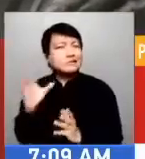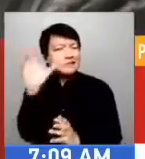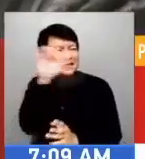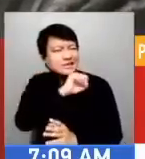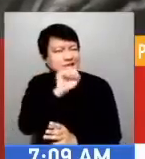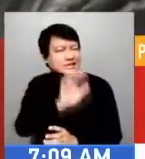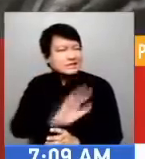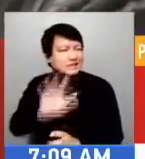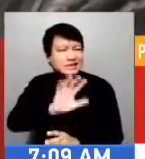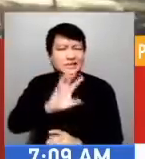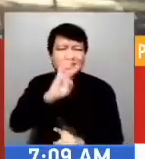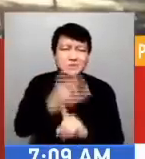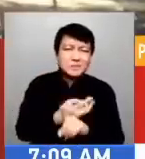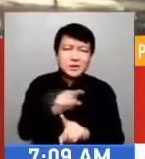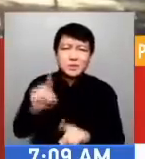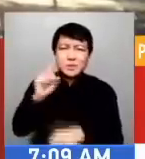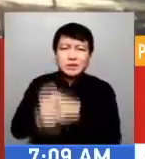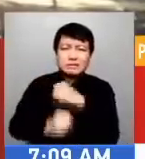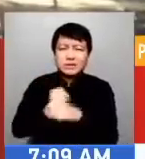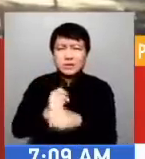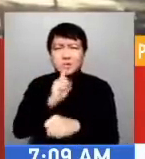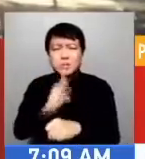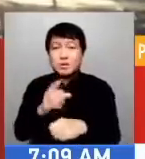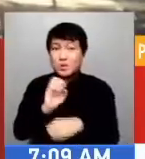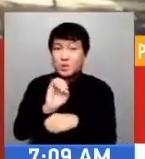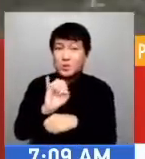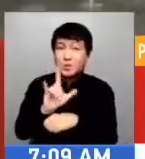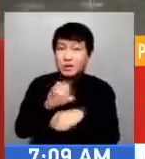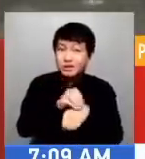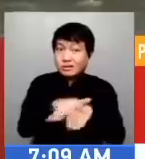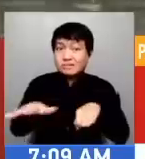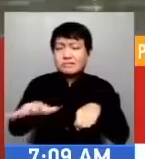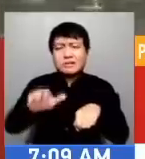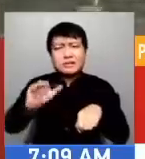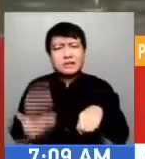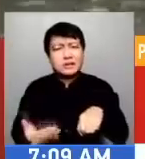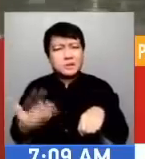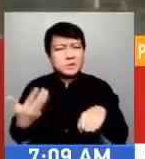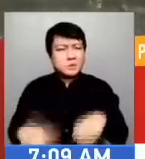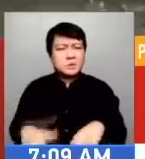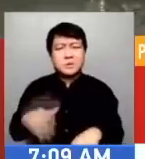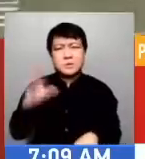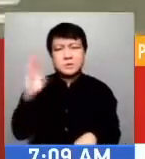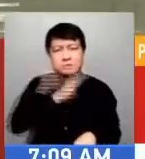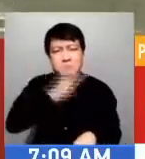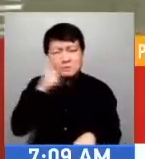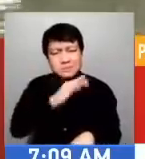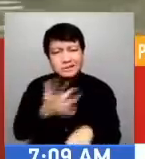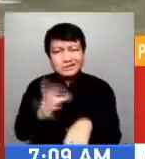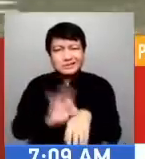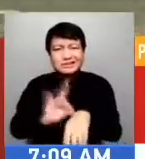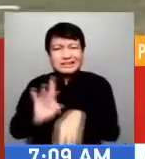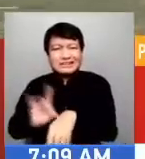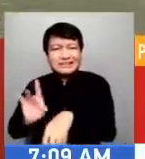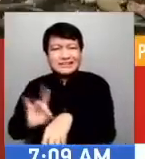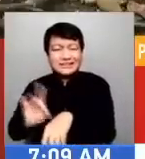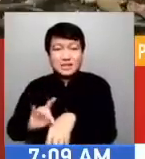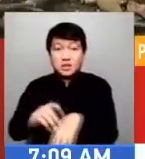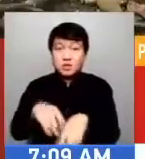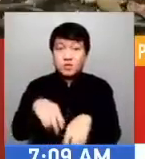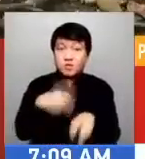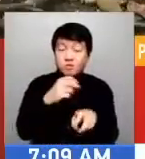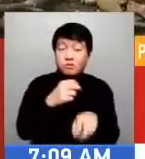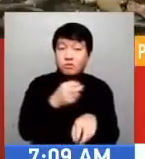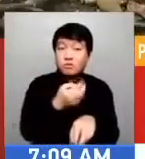kapit talaga yung oil na pumunta, parang asphalt na sobrang baho, dikit na dikit sa bato. Sumasama siya doon sa ating